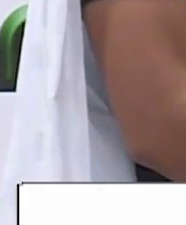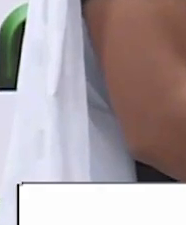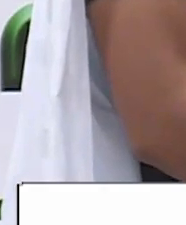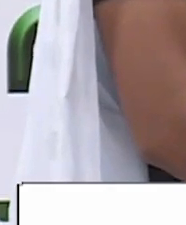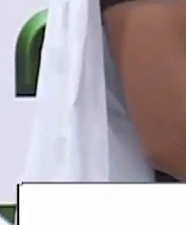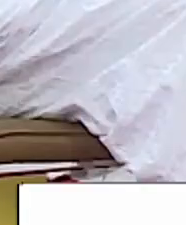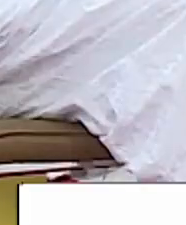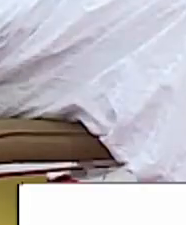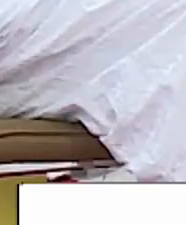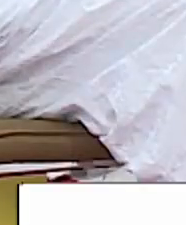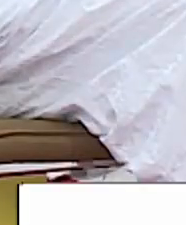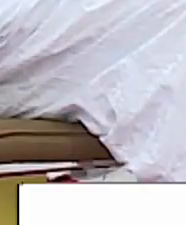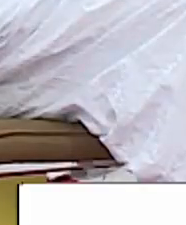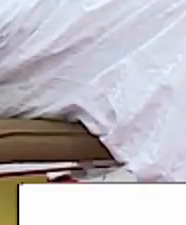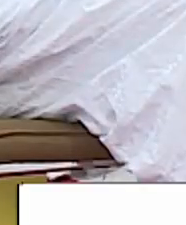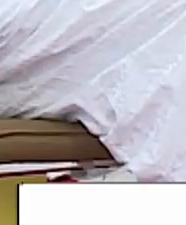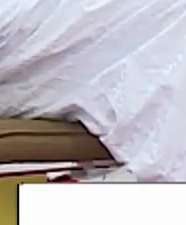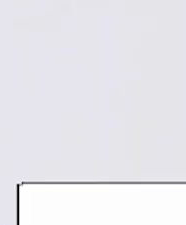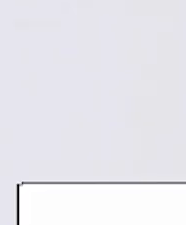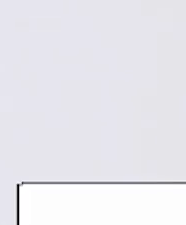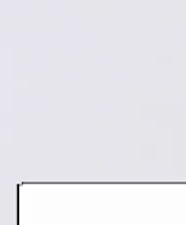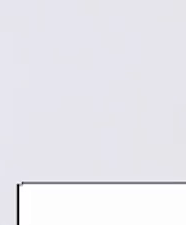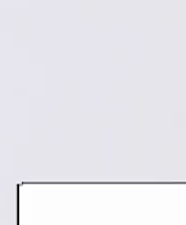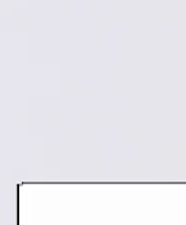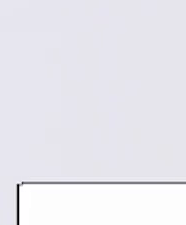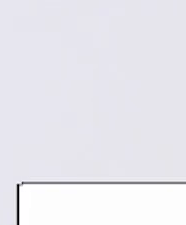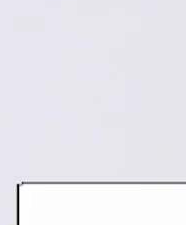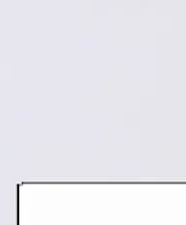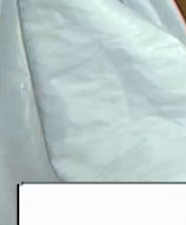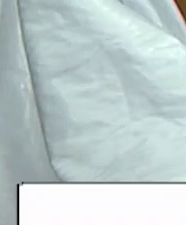ومدير مؤسسات الاعلام العمومي وبعض الشخصيات